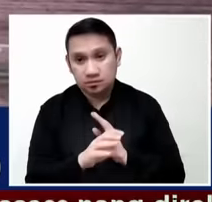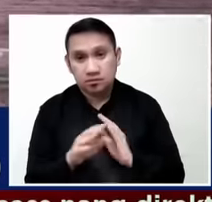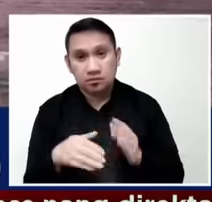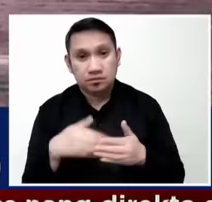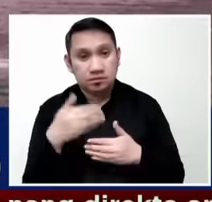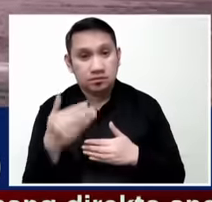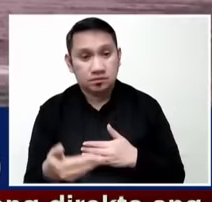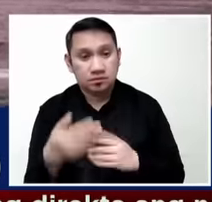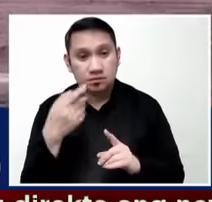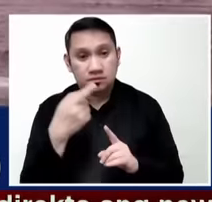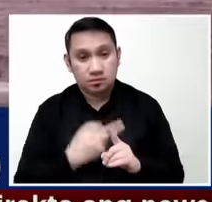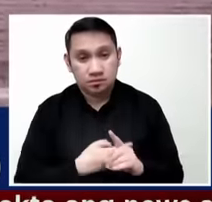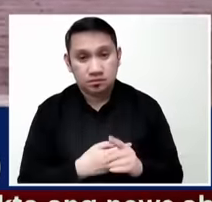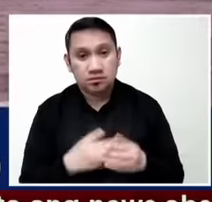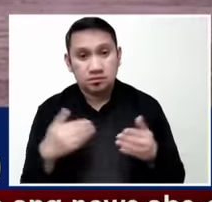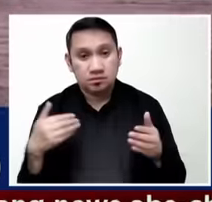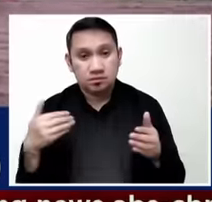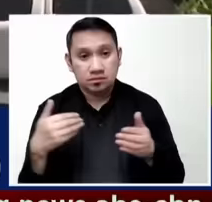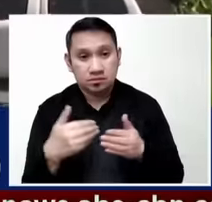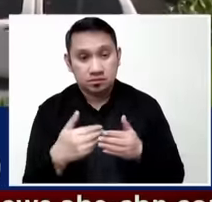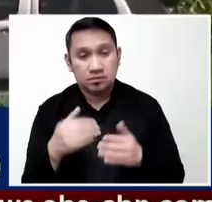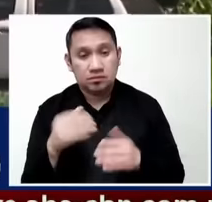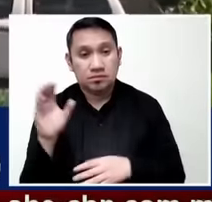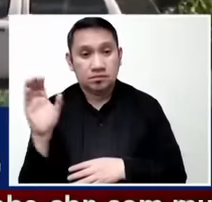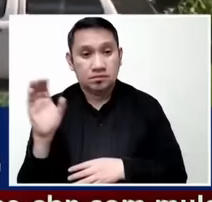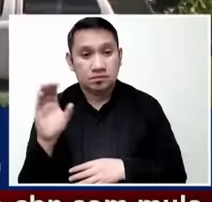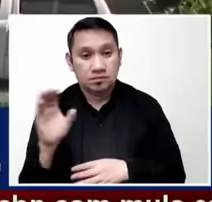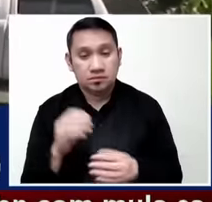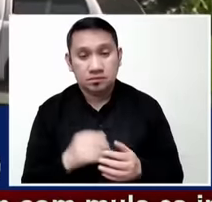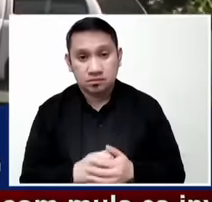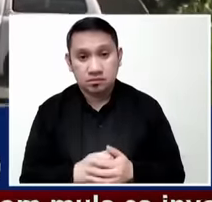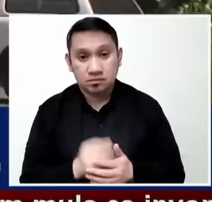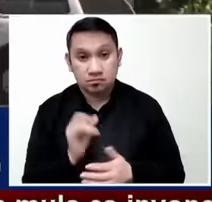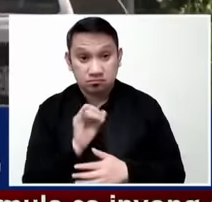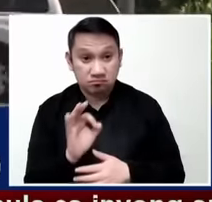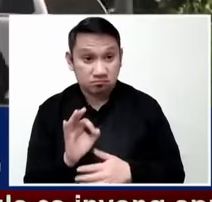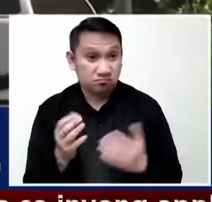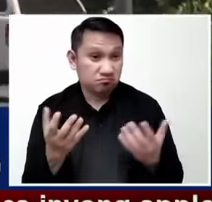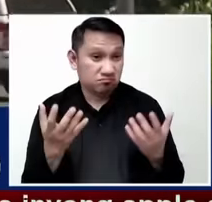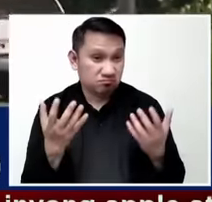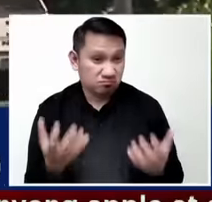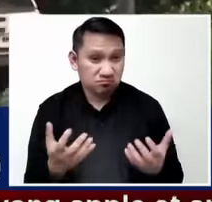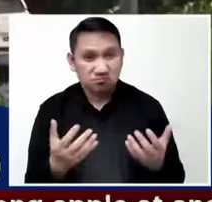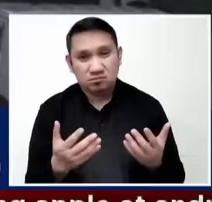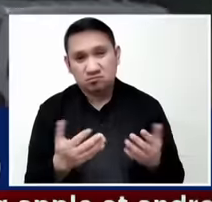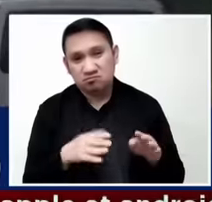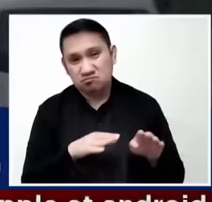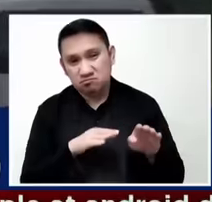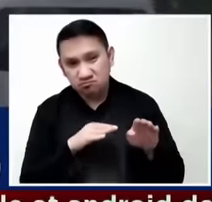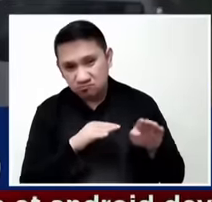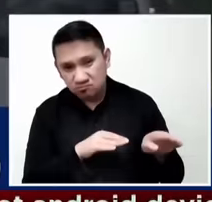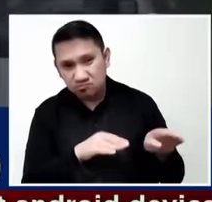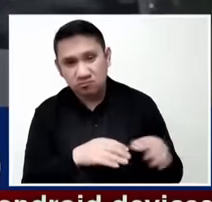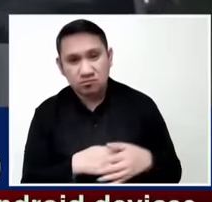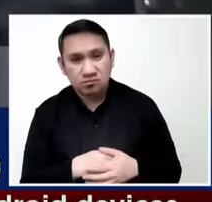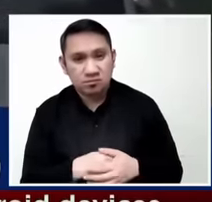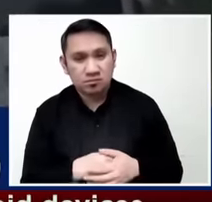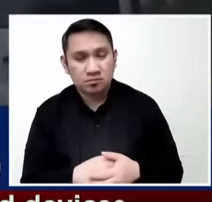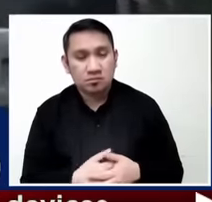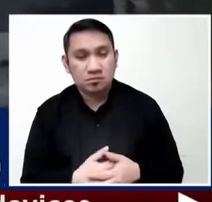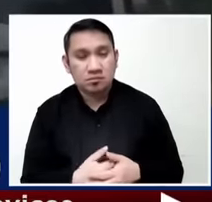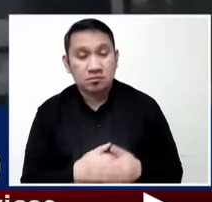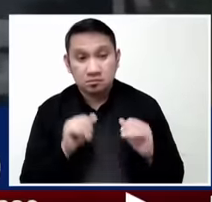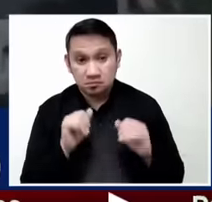na buwan habang papalapit ang Pasko. At kung bumigat nga lalo ang daloy ng trapiko, posibleng sa